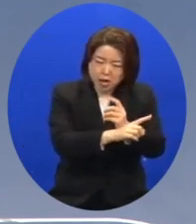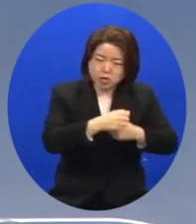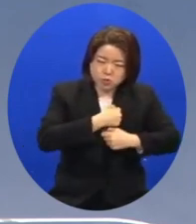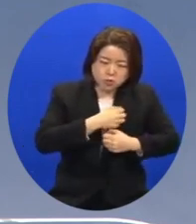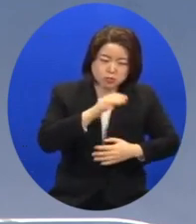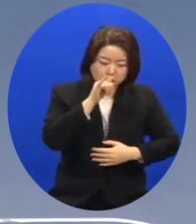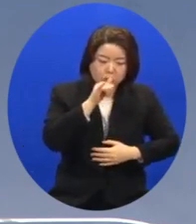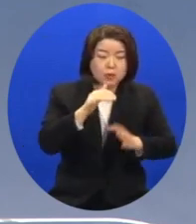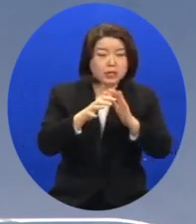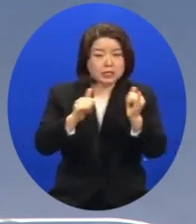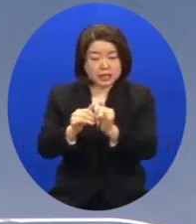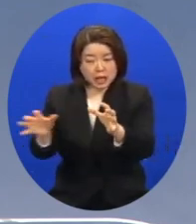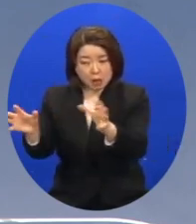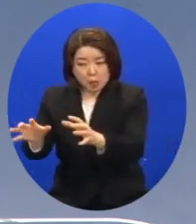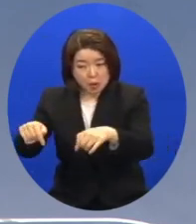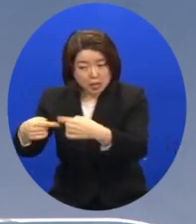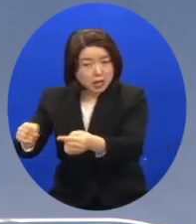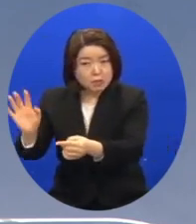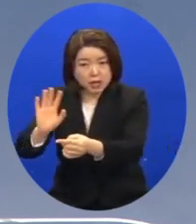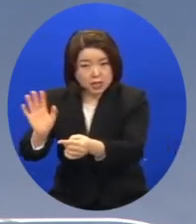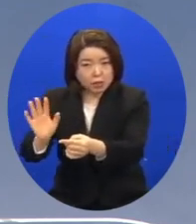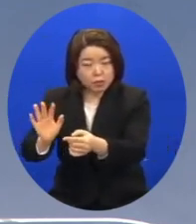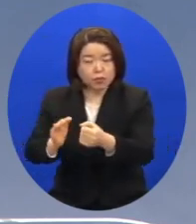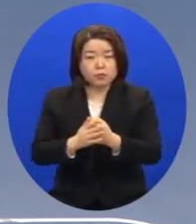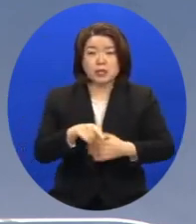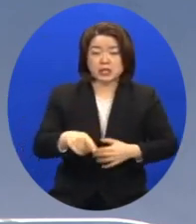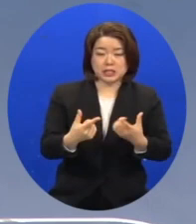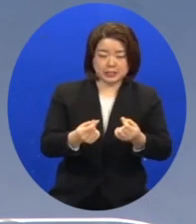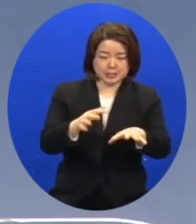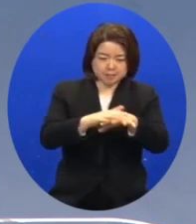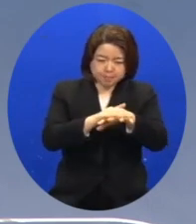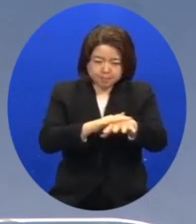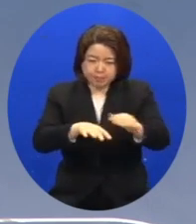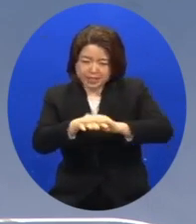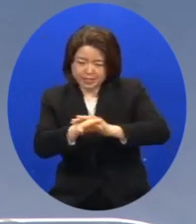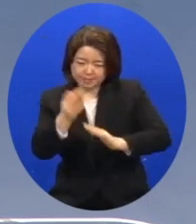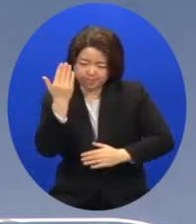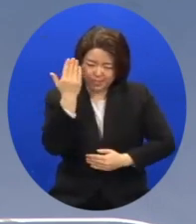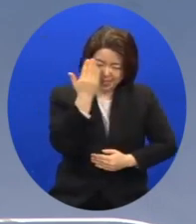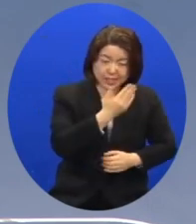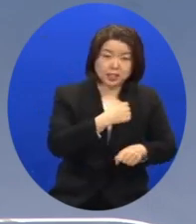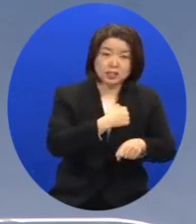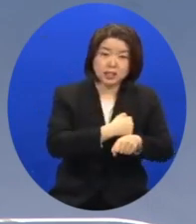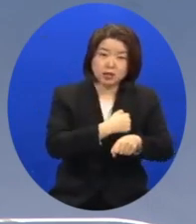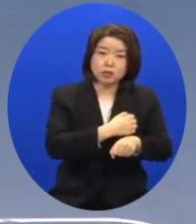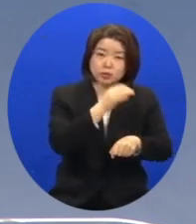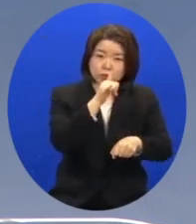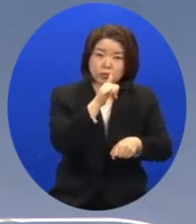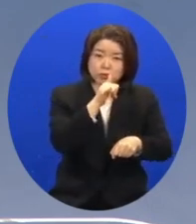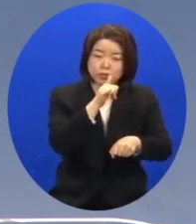사람들 모이는 곳에는 가지도 않으려고 그렇게 손도끼 열심히 깨끗하게 씻고